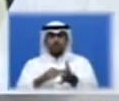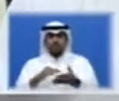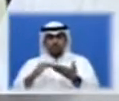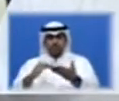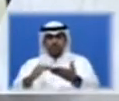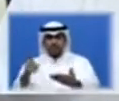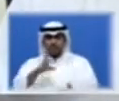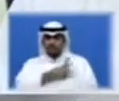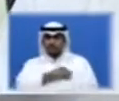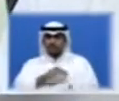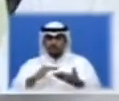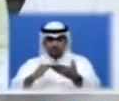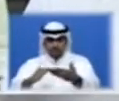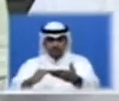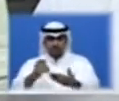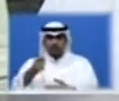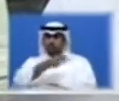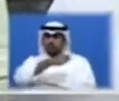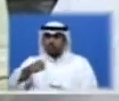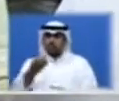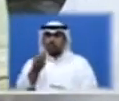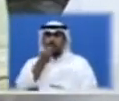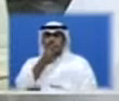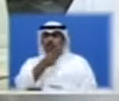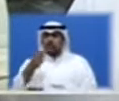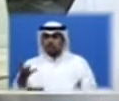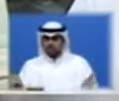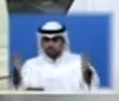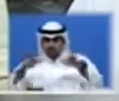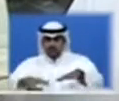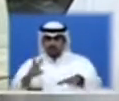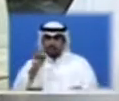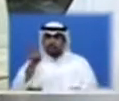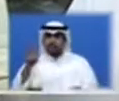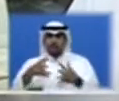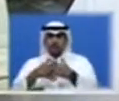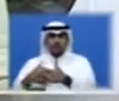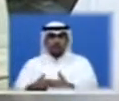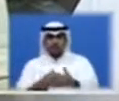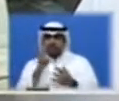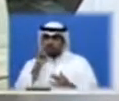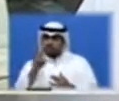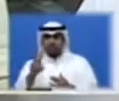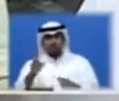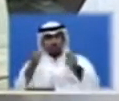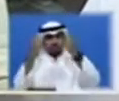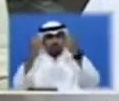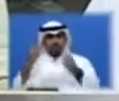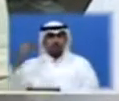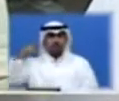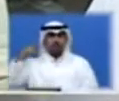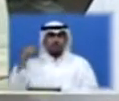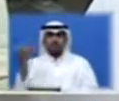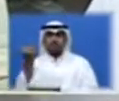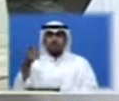المتحدة. هذا التكريم تكريم أيضا إلى الشعب الكويتي الذي يقود سفينة صاحب السمو حفظ الله